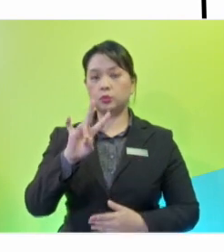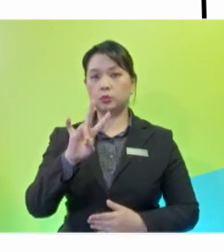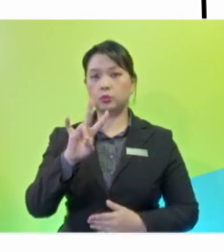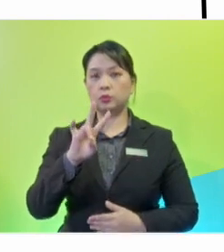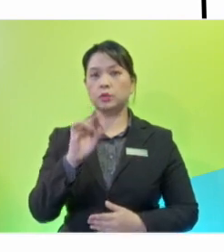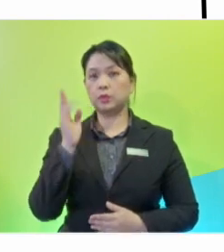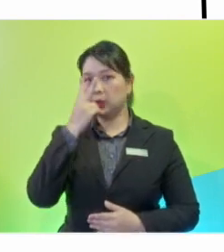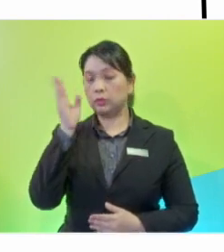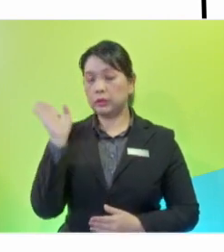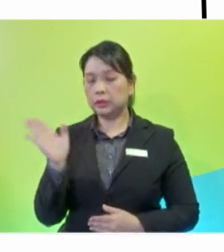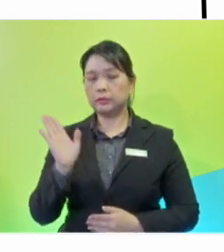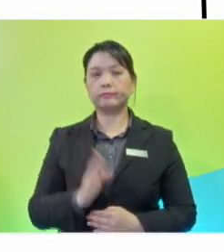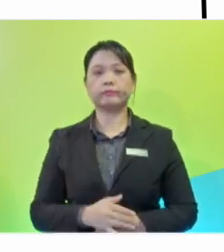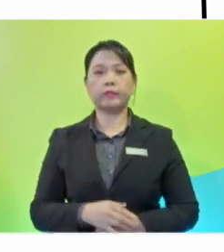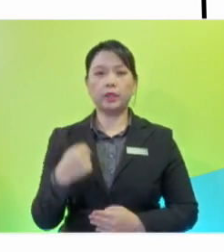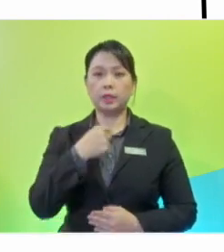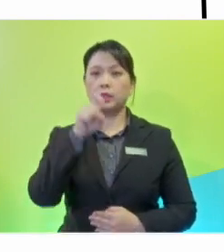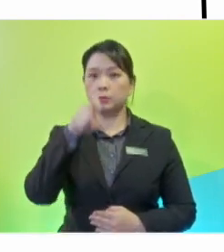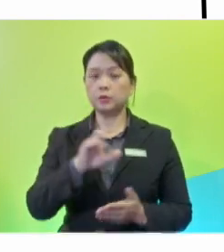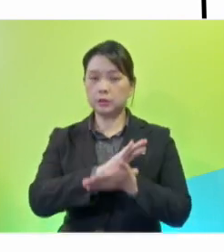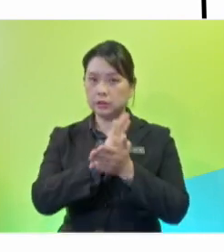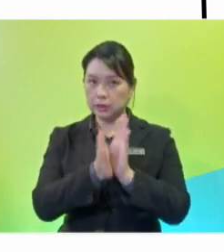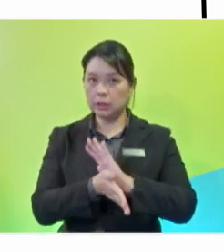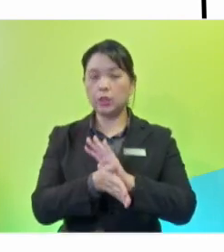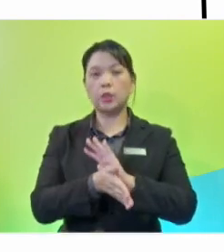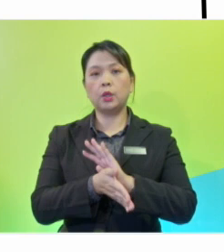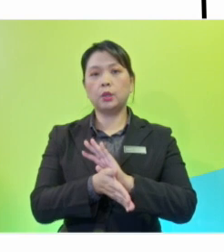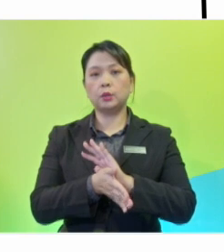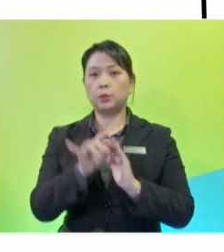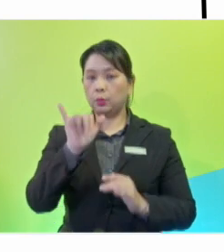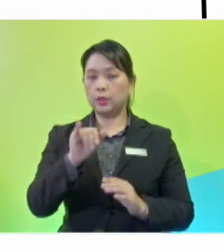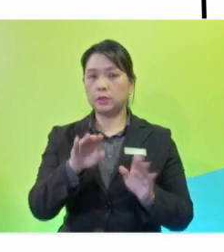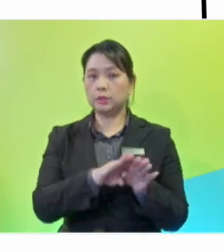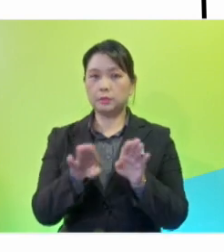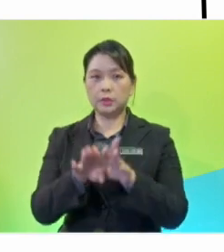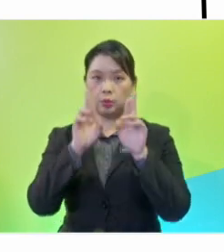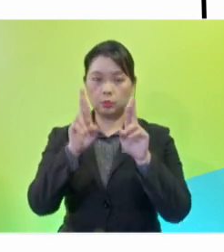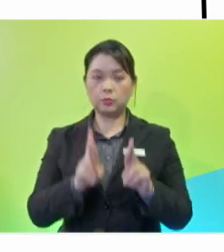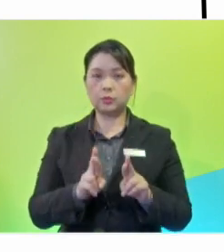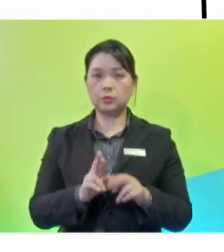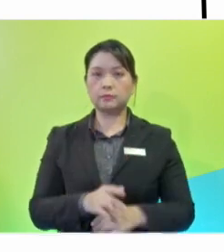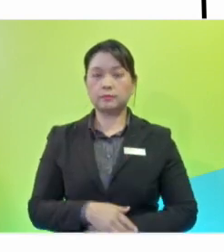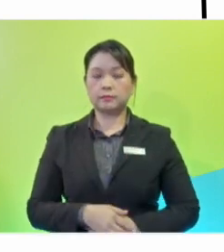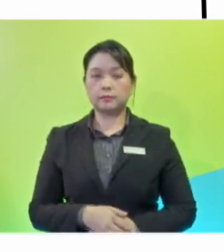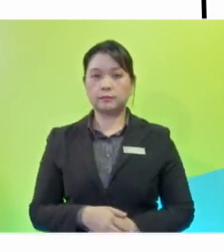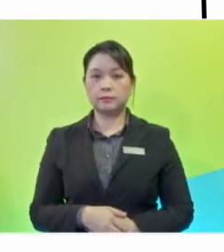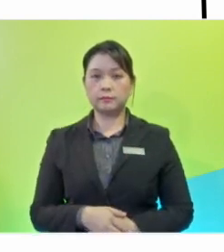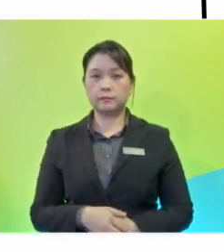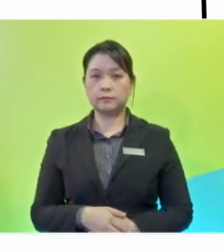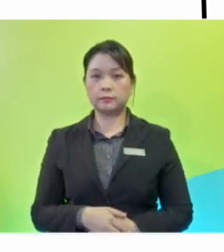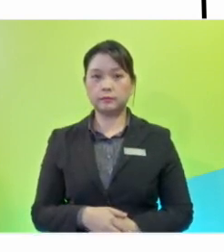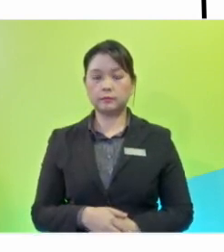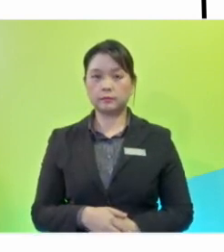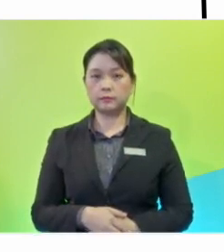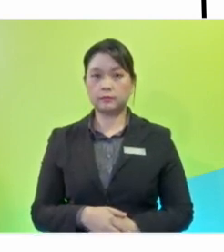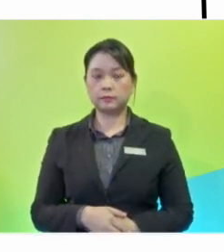0 di mana Kita perlu jadikan wine sebagai rumus maka y = 27x kita the